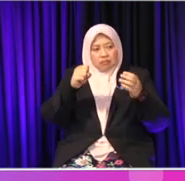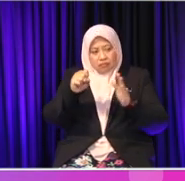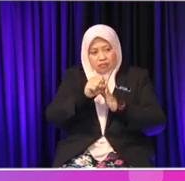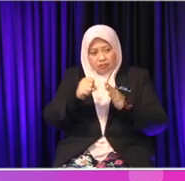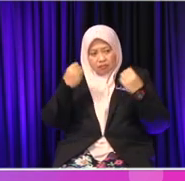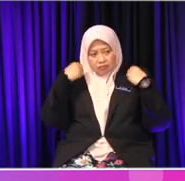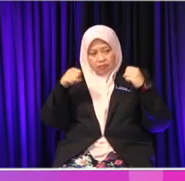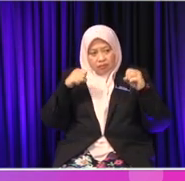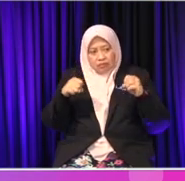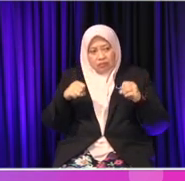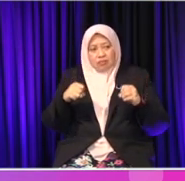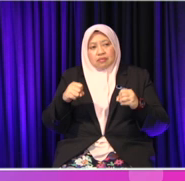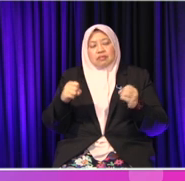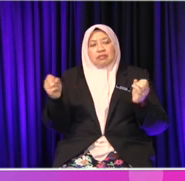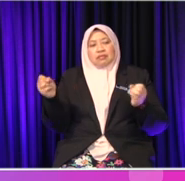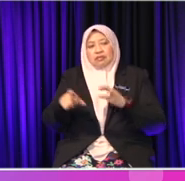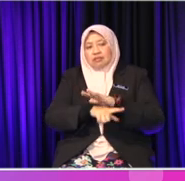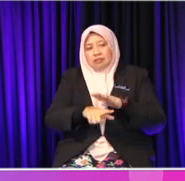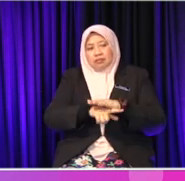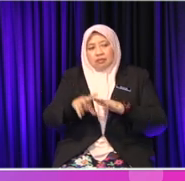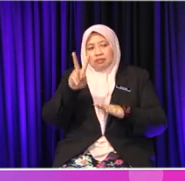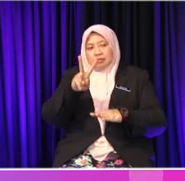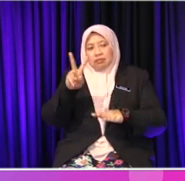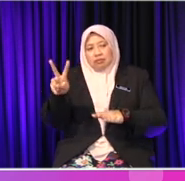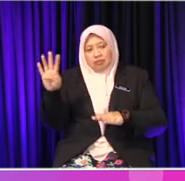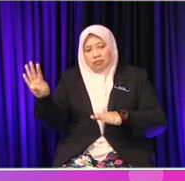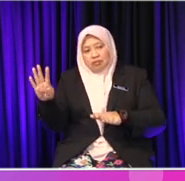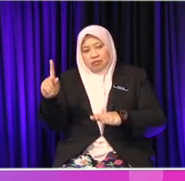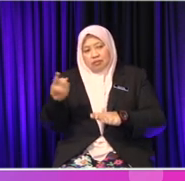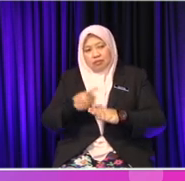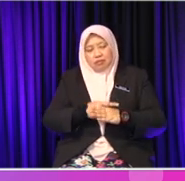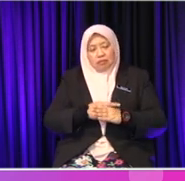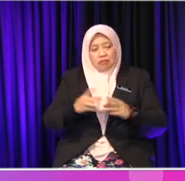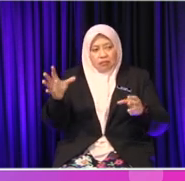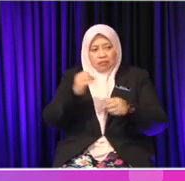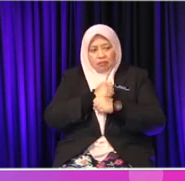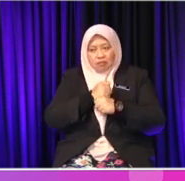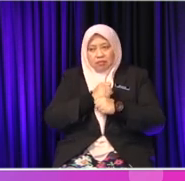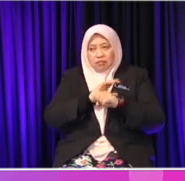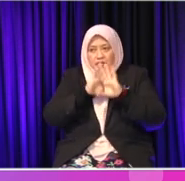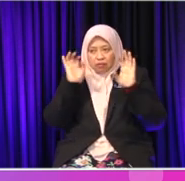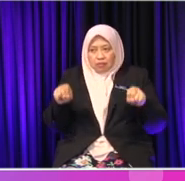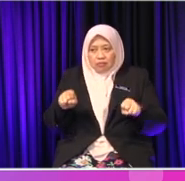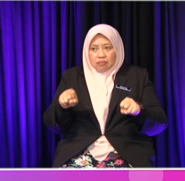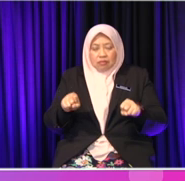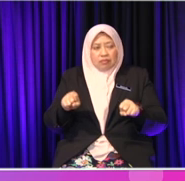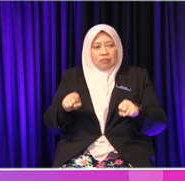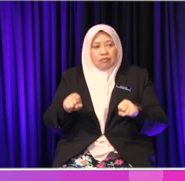224 saja jadi 224 tolak dengan tak boleh buat